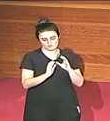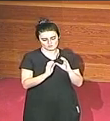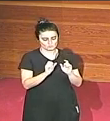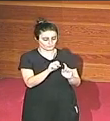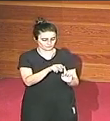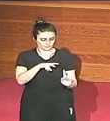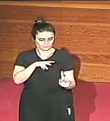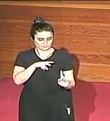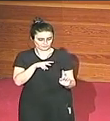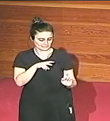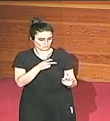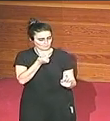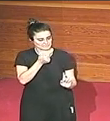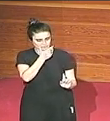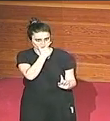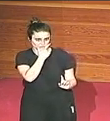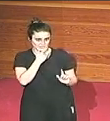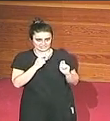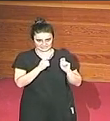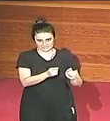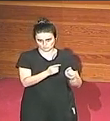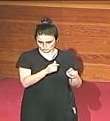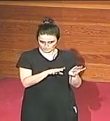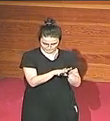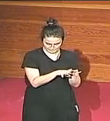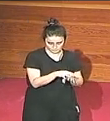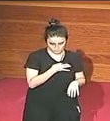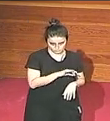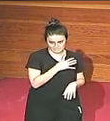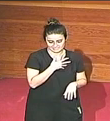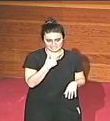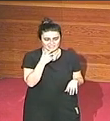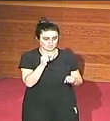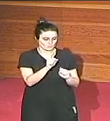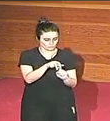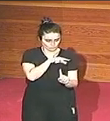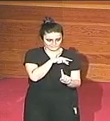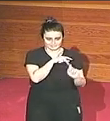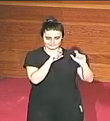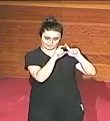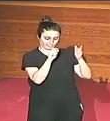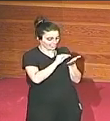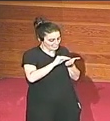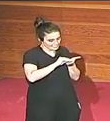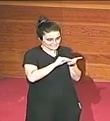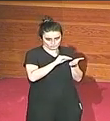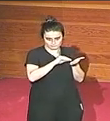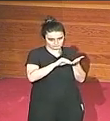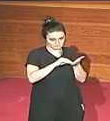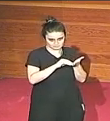errazten duten zerbait, eta hori oso kritikagarria iruditzen zaitez. Osea, badago, posizio editorial bat, askotan mugi ezina dena,